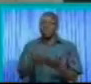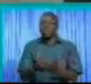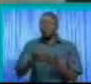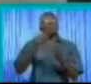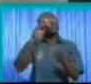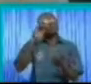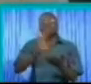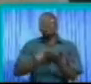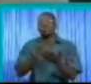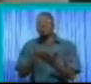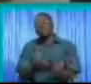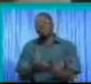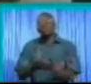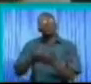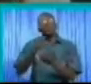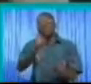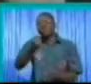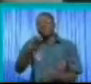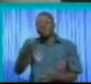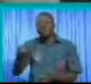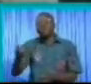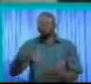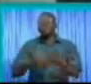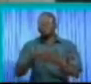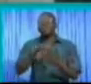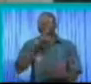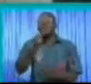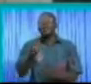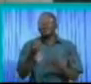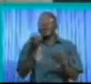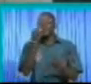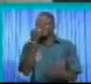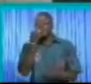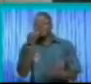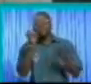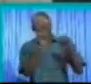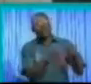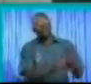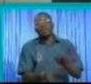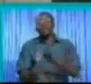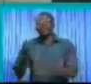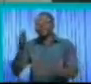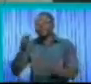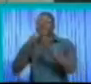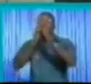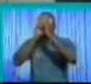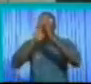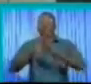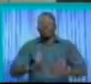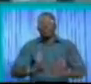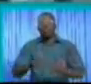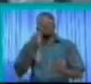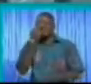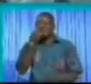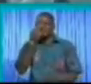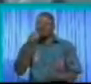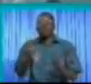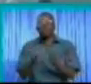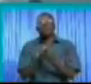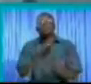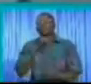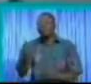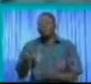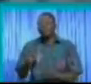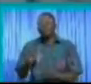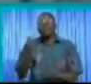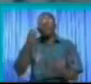pas arriver à manger, tu es censé les laisser et puis partir pour dire que la paix, on ne peut pas s'amuser avec. À l'image de